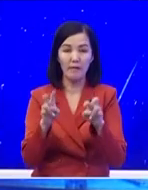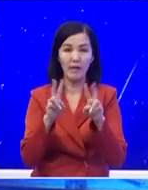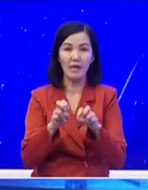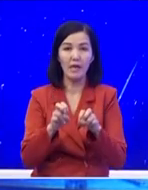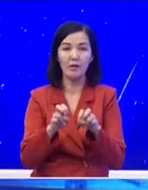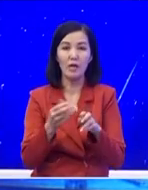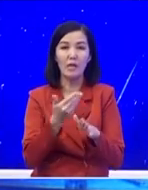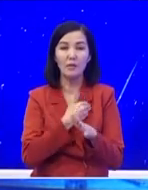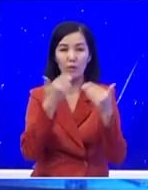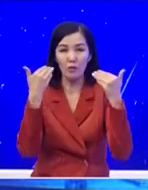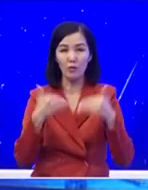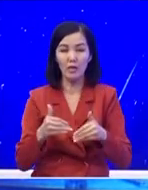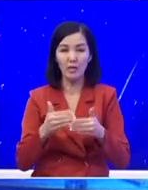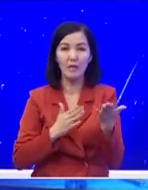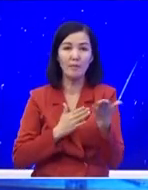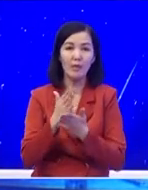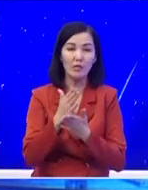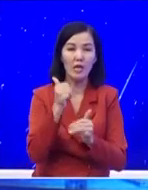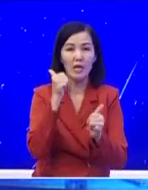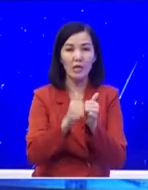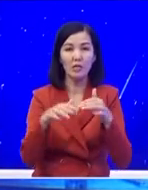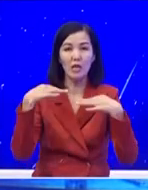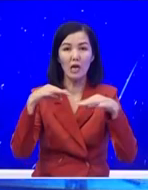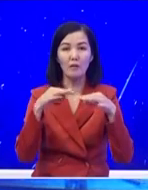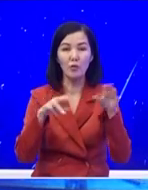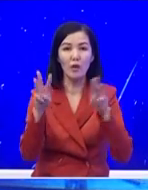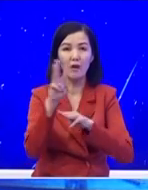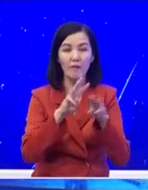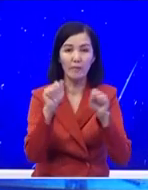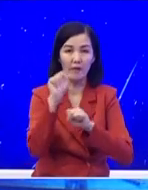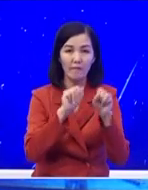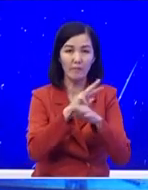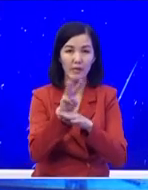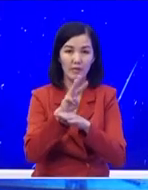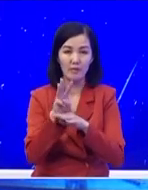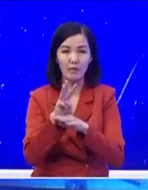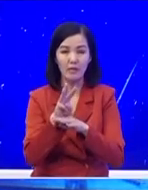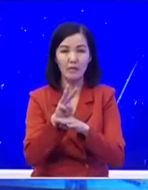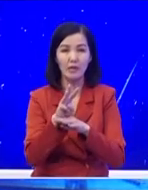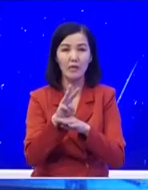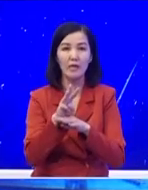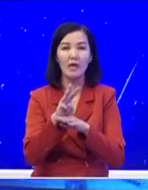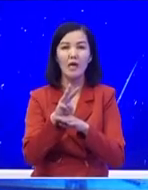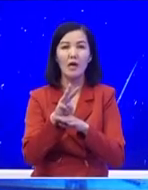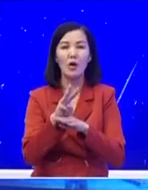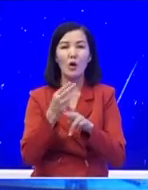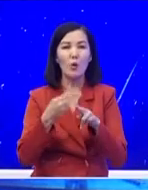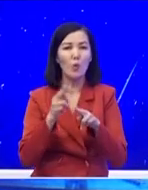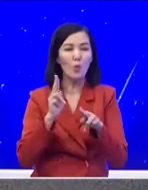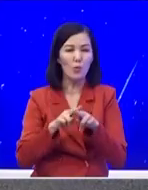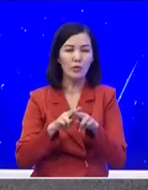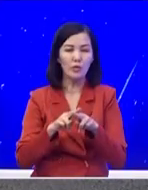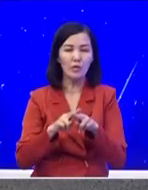проверять температуру тела у проезжающих, а каждое авто будет обрабатываться дезинфекторами. Причина кардинальной меры –